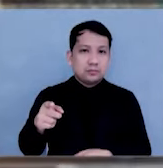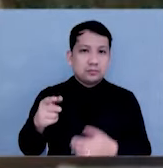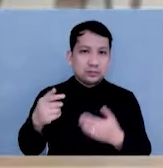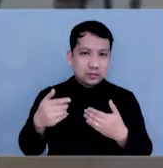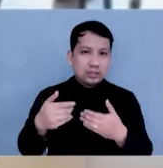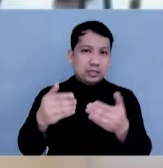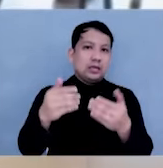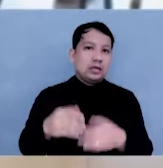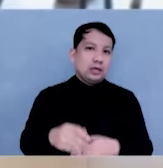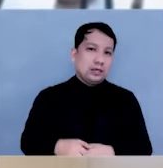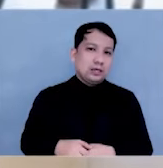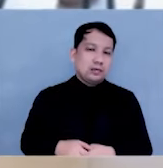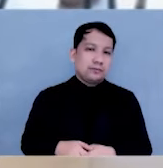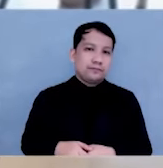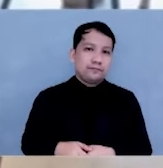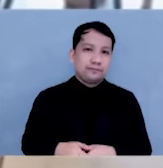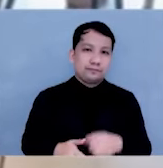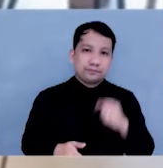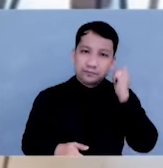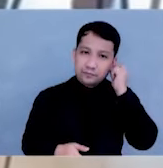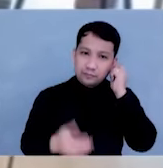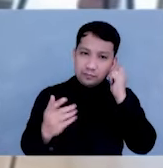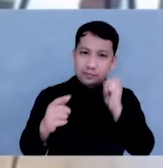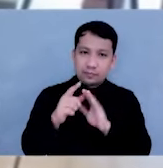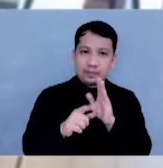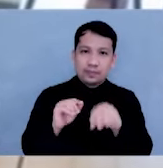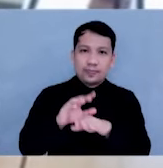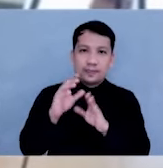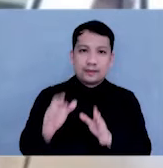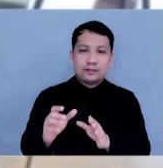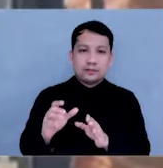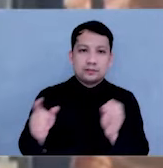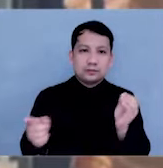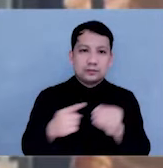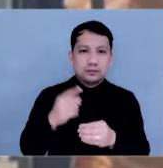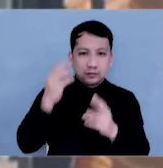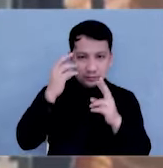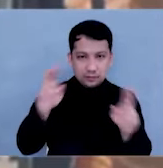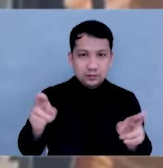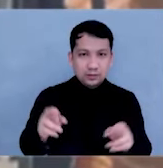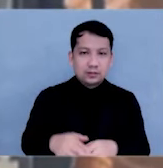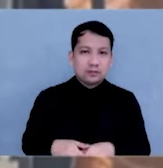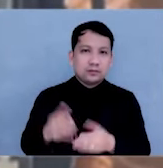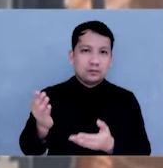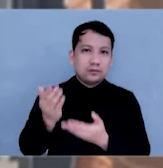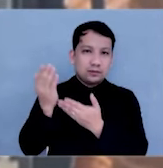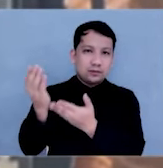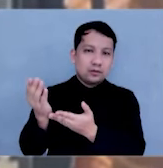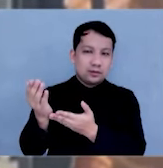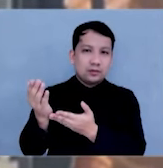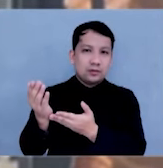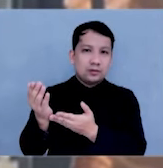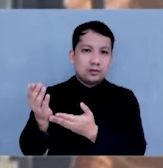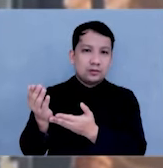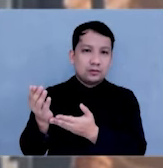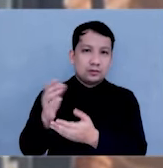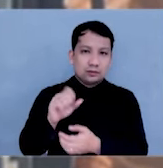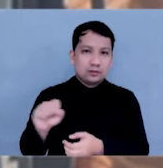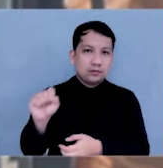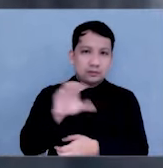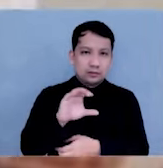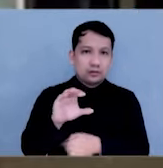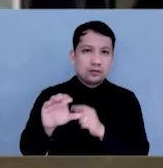motivated. Ayon sa legal counsel ng sinibak na alkalde, idudulog nila ang kaso hanggang sa Korte